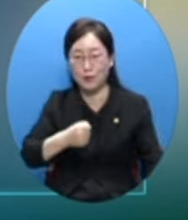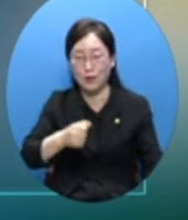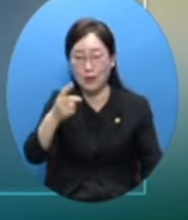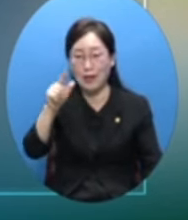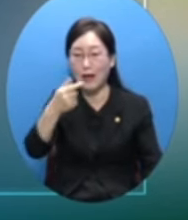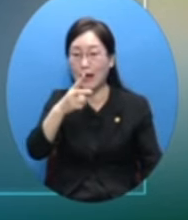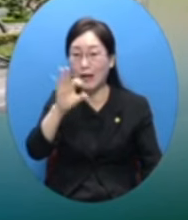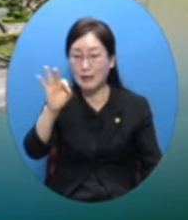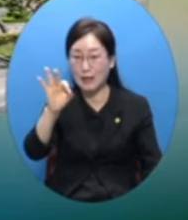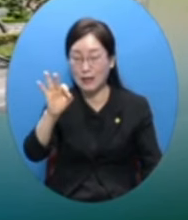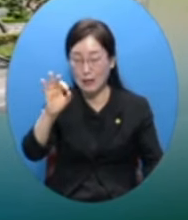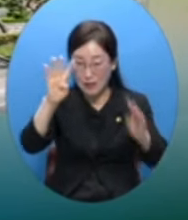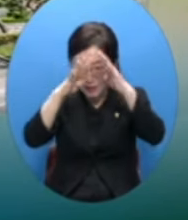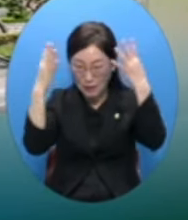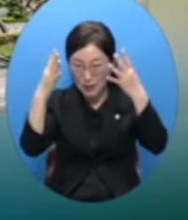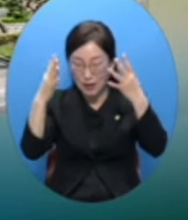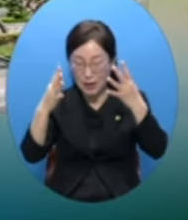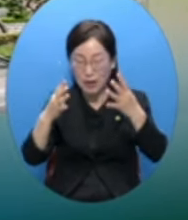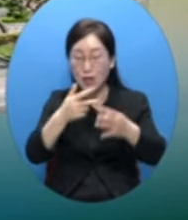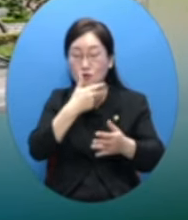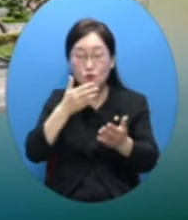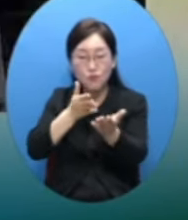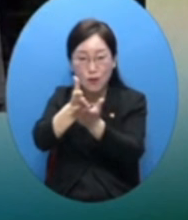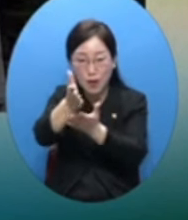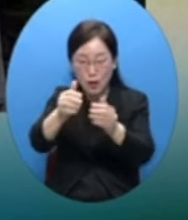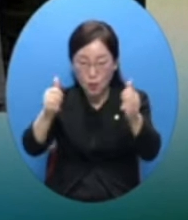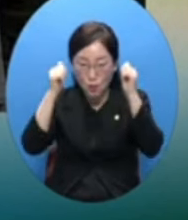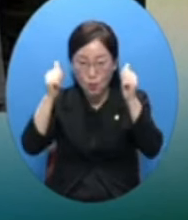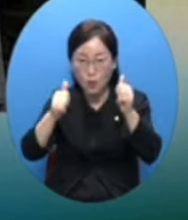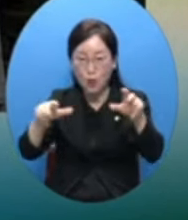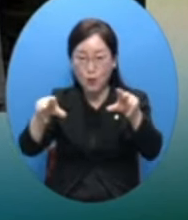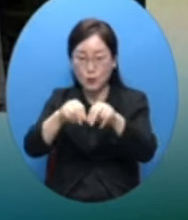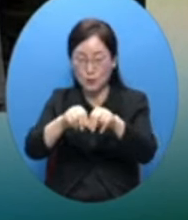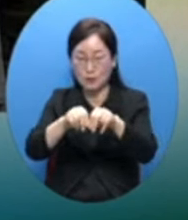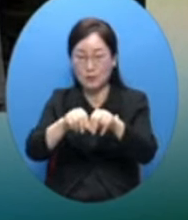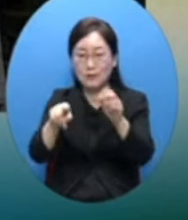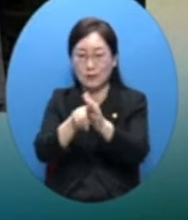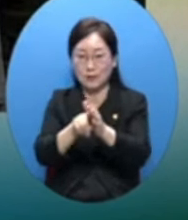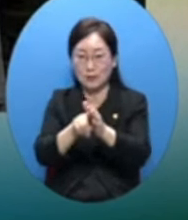영문학과를 졸업하고 총신대학교에서 신학을 전공한 다음에